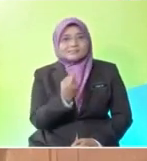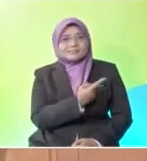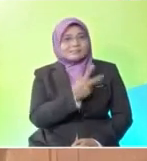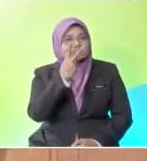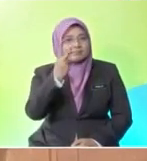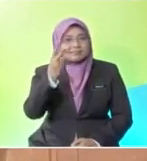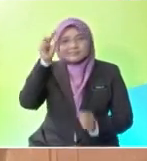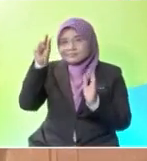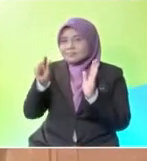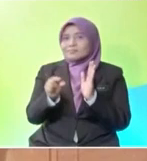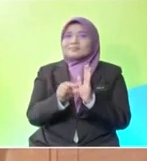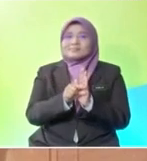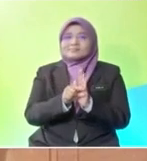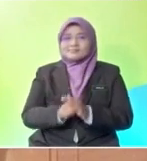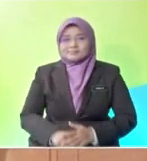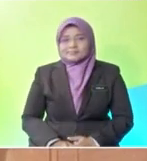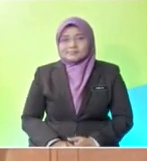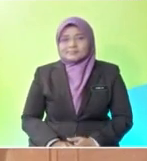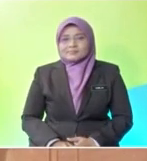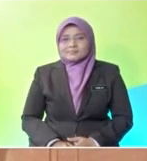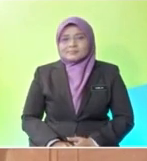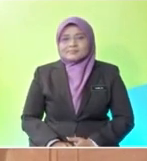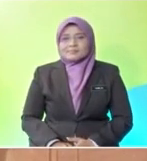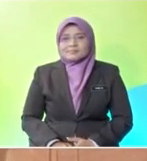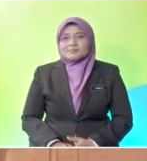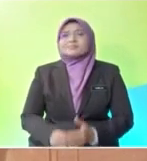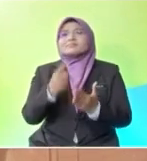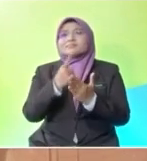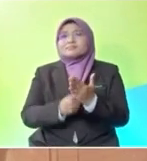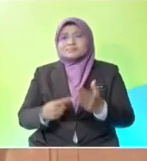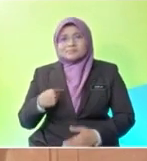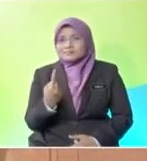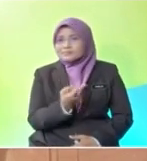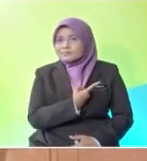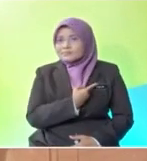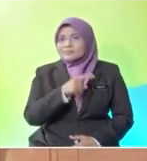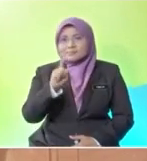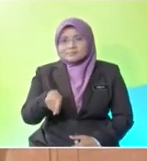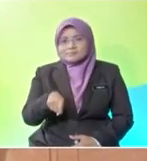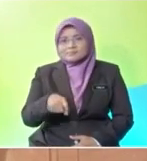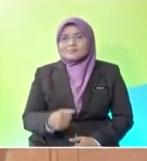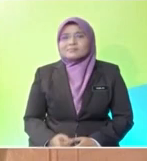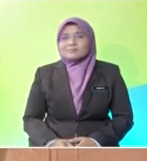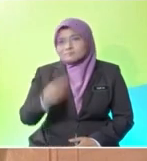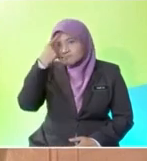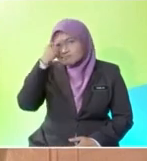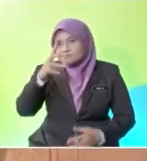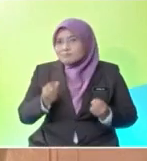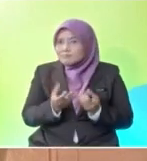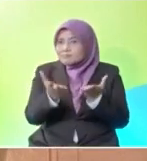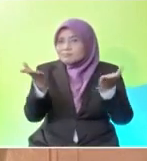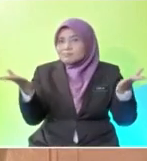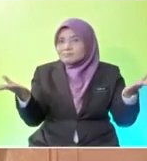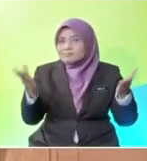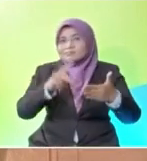sebelum Hanif membuat perbentangan dan dokumentasi apa yang diperlukan oleh Hanif sebenarnya Oke untuk membentangkan project